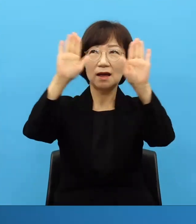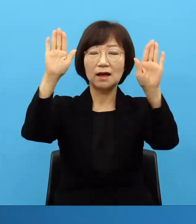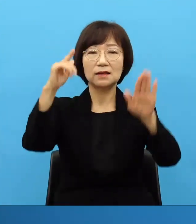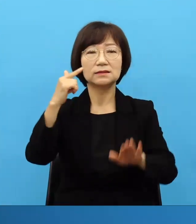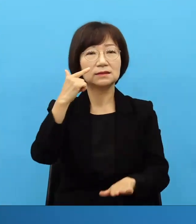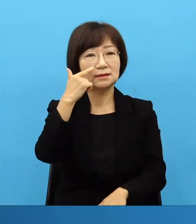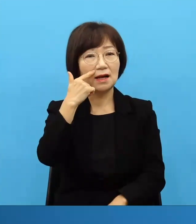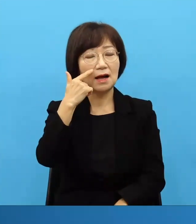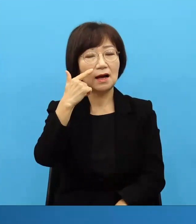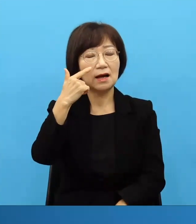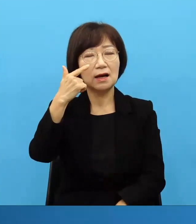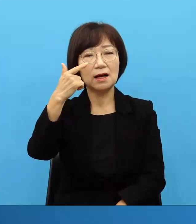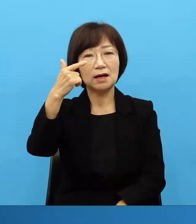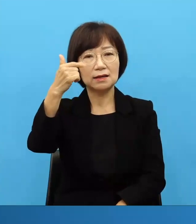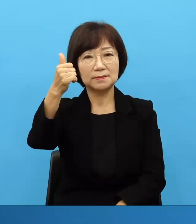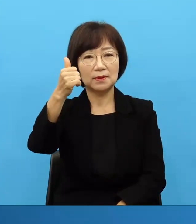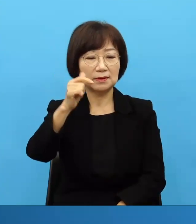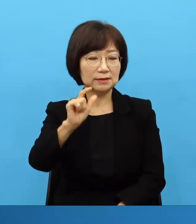하늘